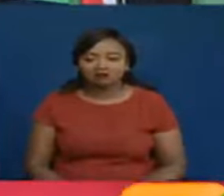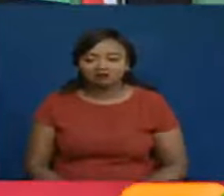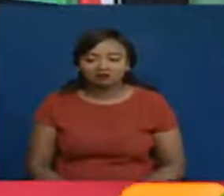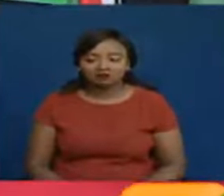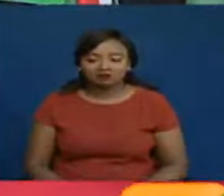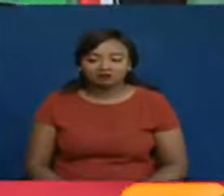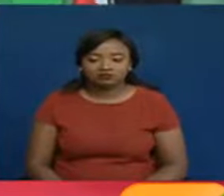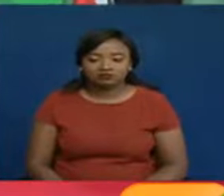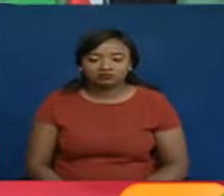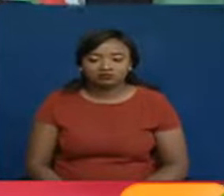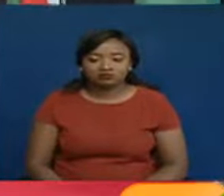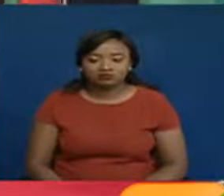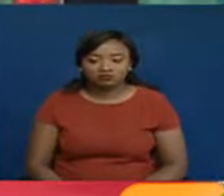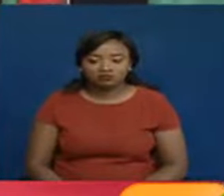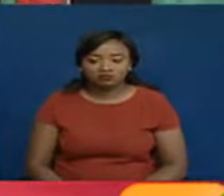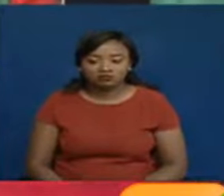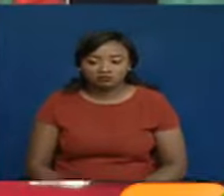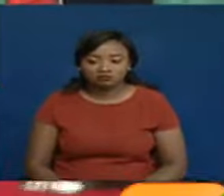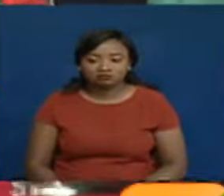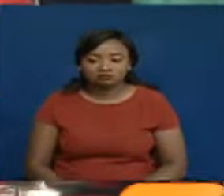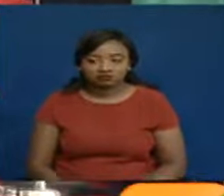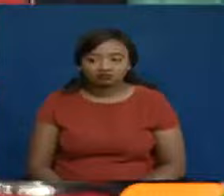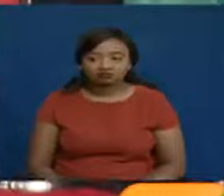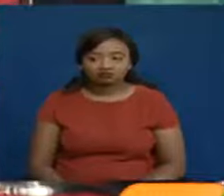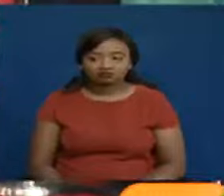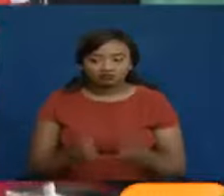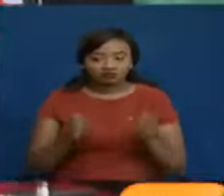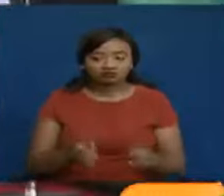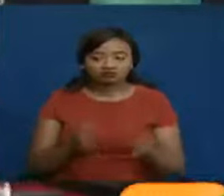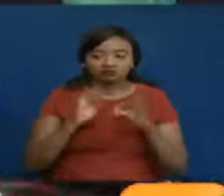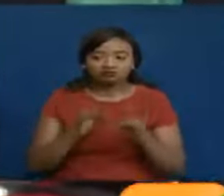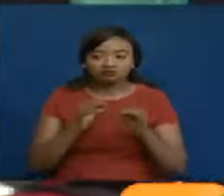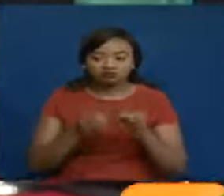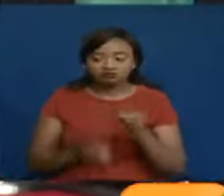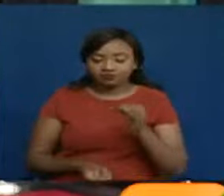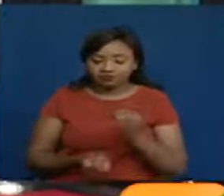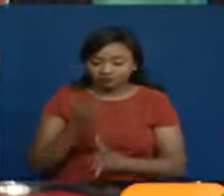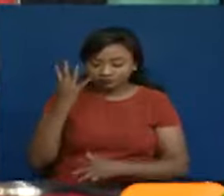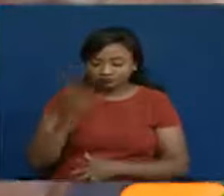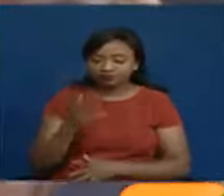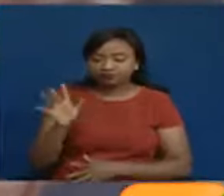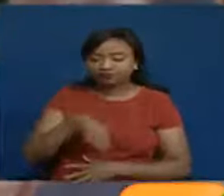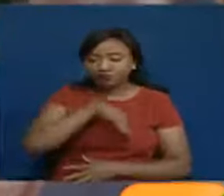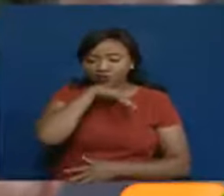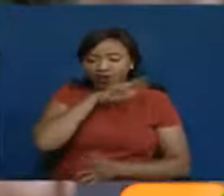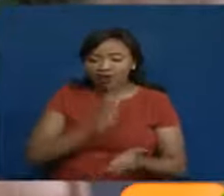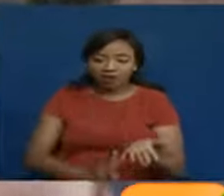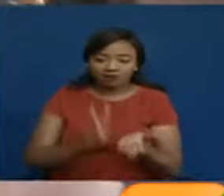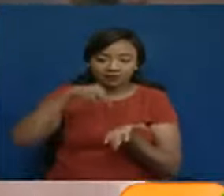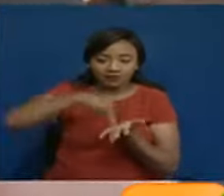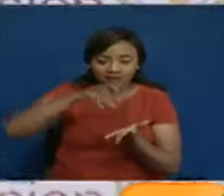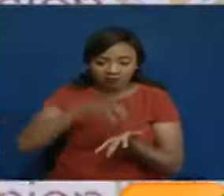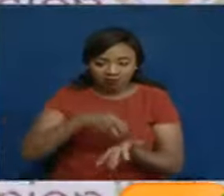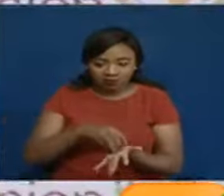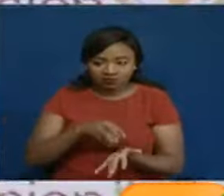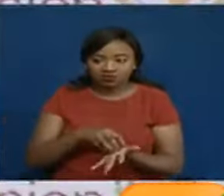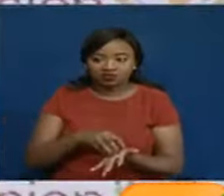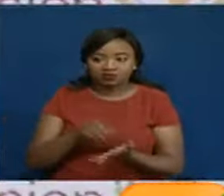Uzinduzi rasmi wa Raila Odinga kuwania wenyekiti wa tume ya Umoja wa Afrika utaandaliwa katika makao makuu ya